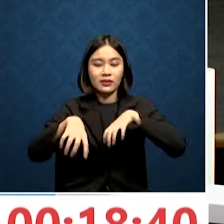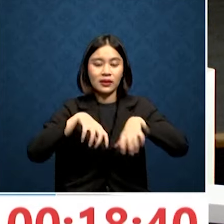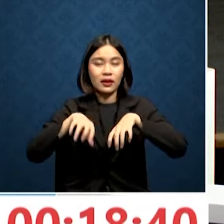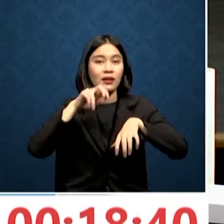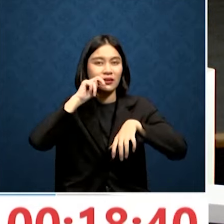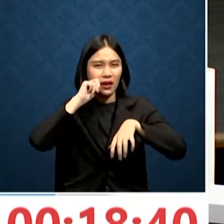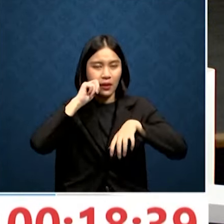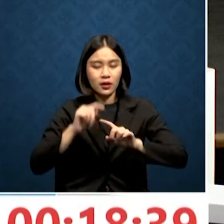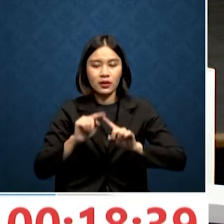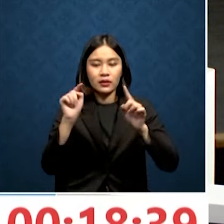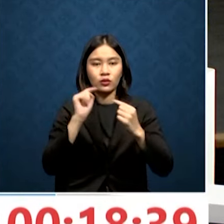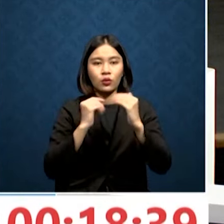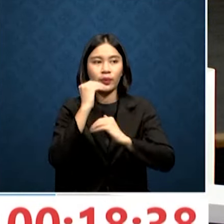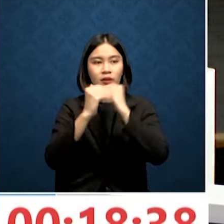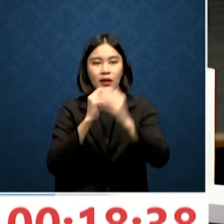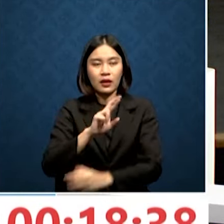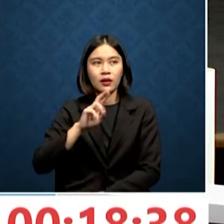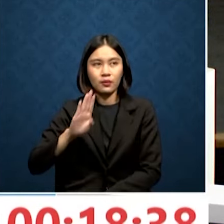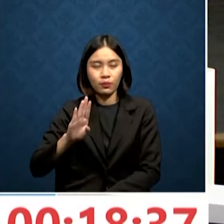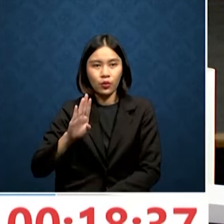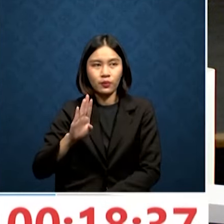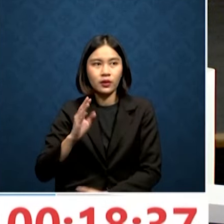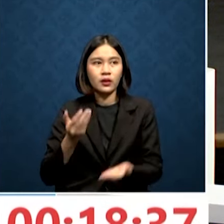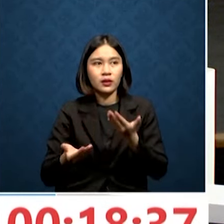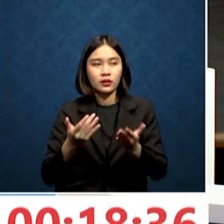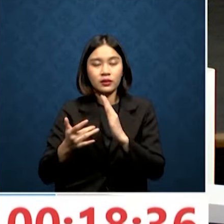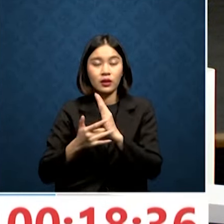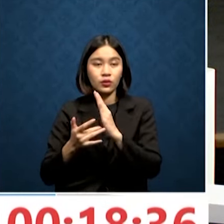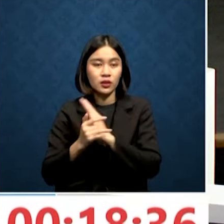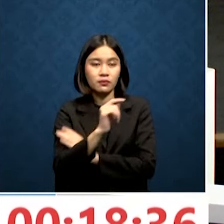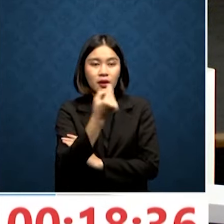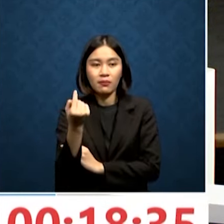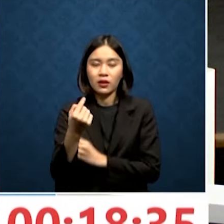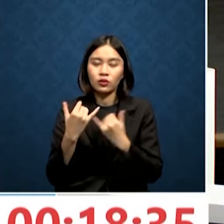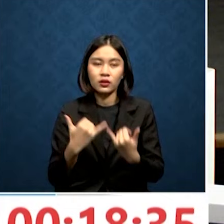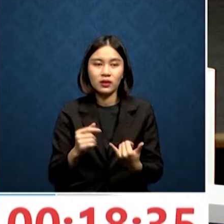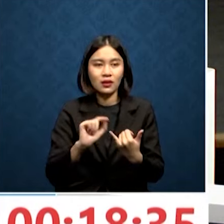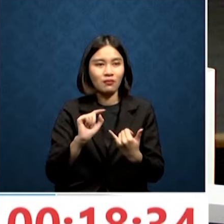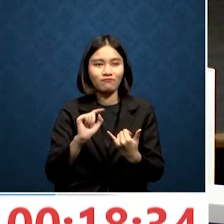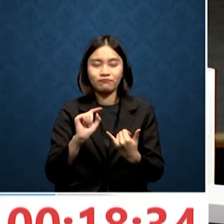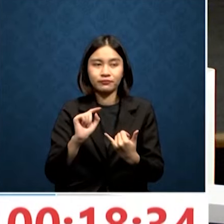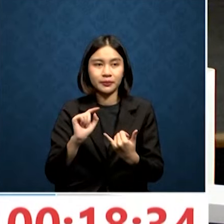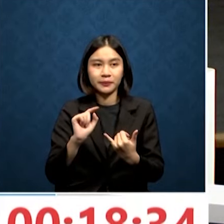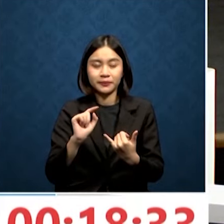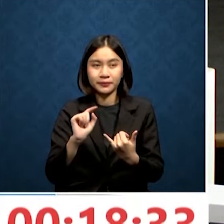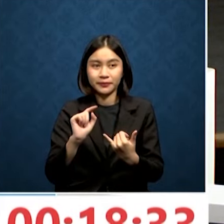น้ำแต่การพัฒนาระบบและการใช้เทคโนโลยีที่ทันสมัยยังขาด